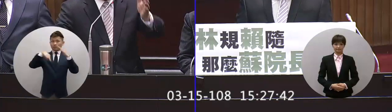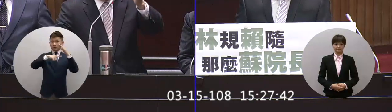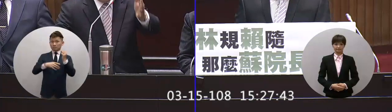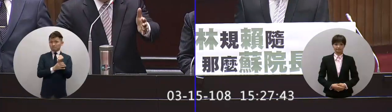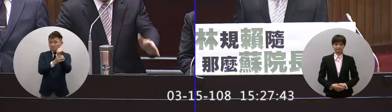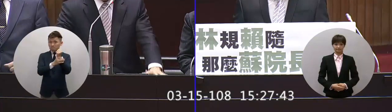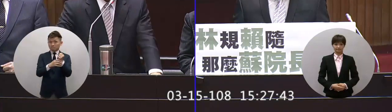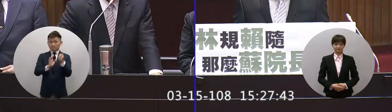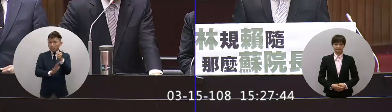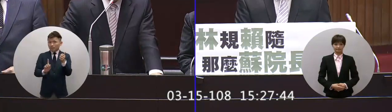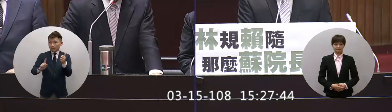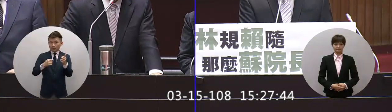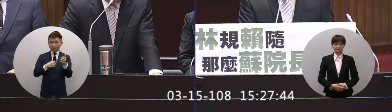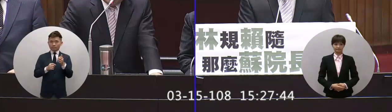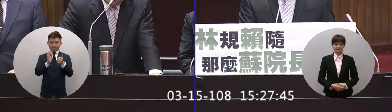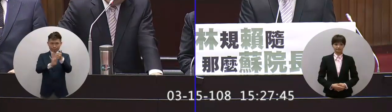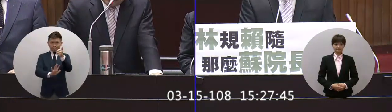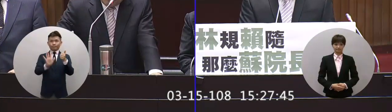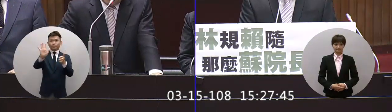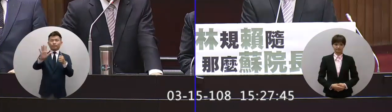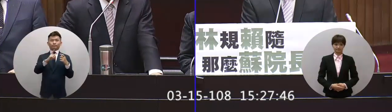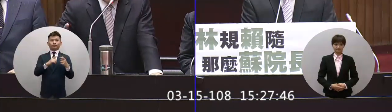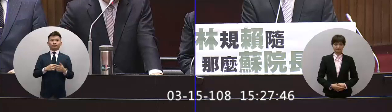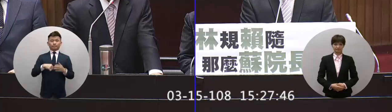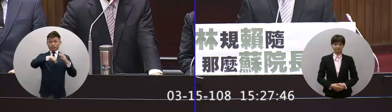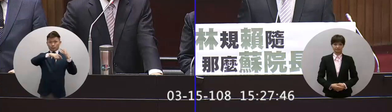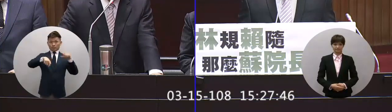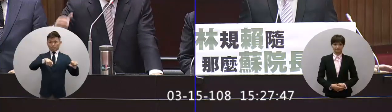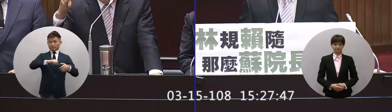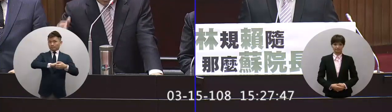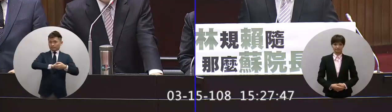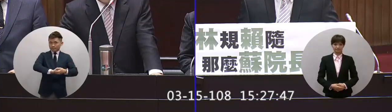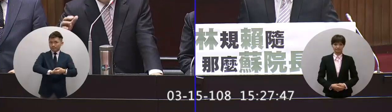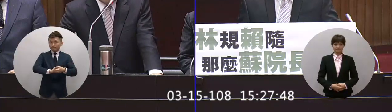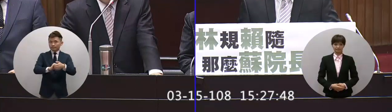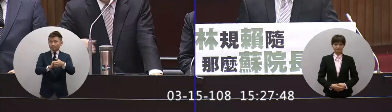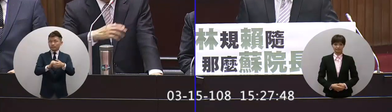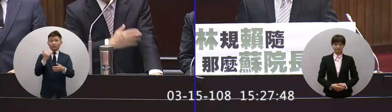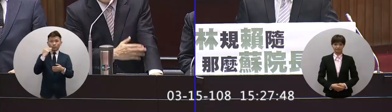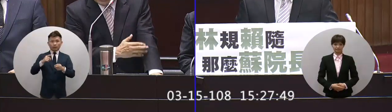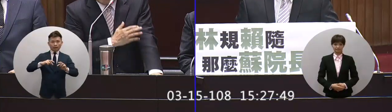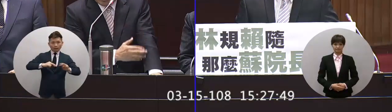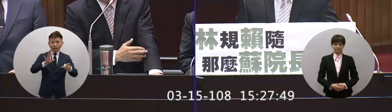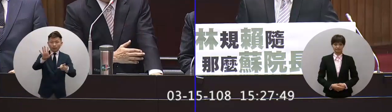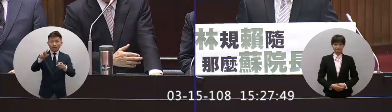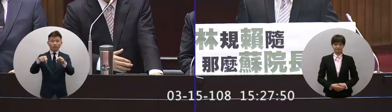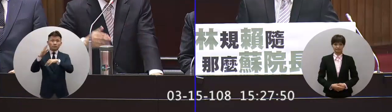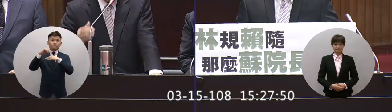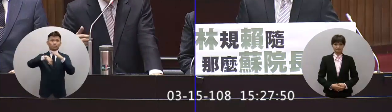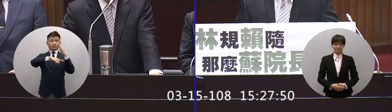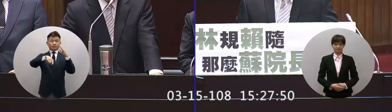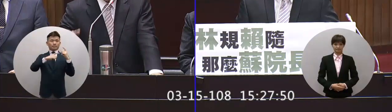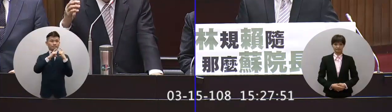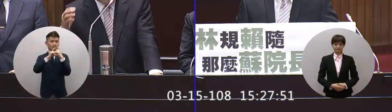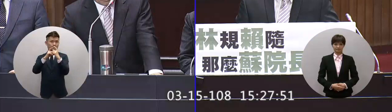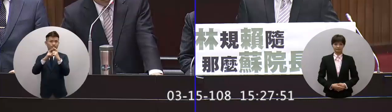以我们一定会有态度，我们院版的就院版的态度。如果现在有变化，我们行政院也会有态度，